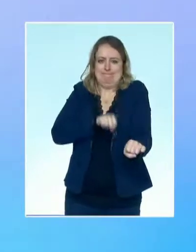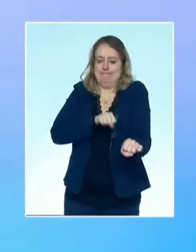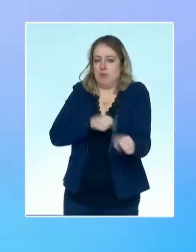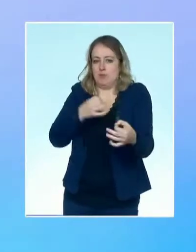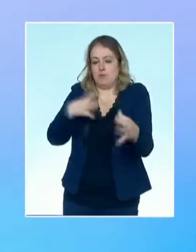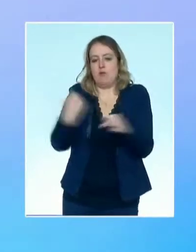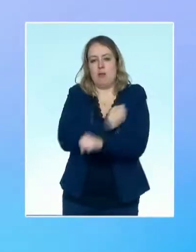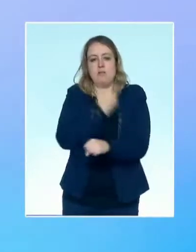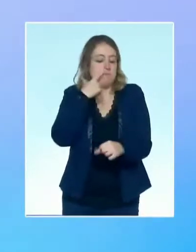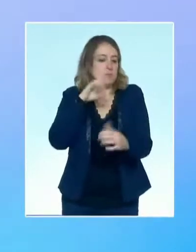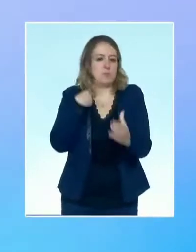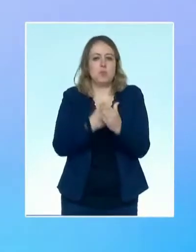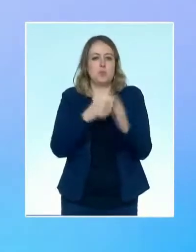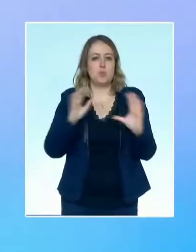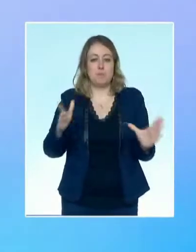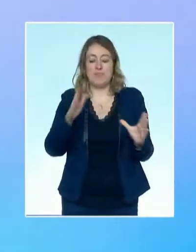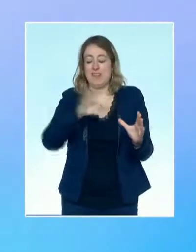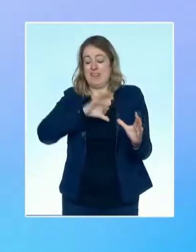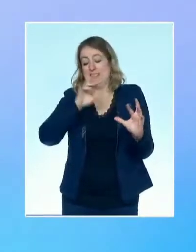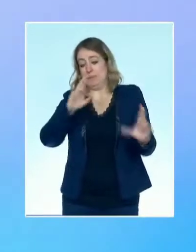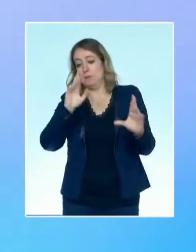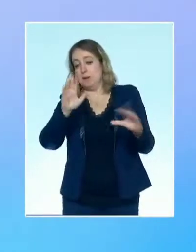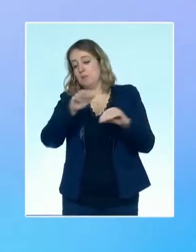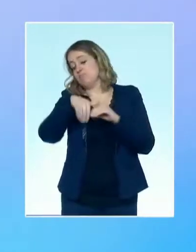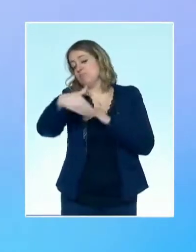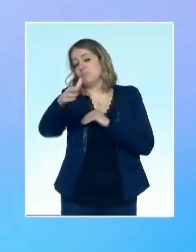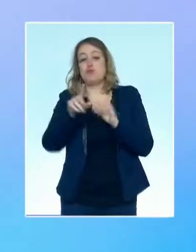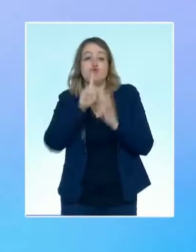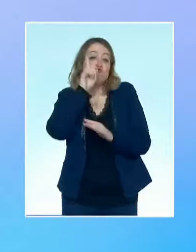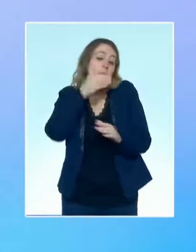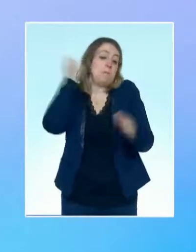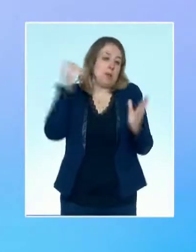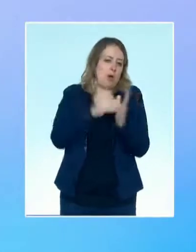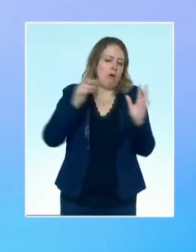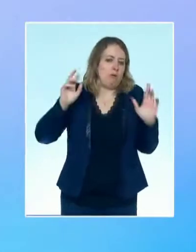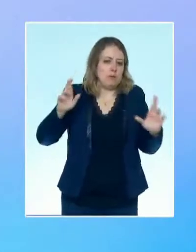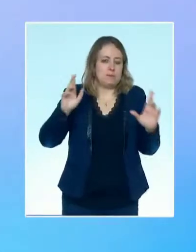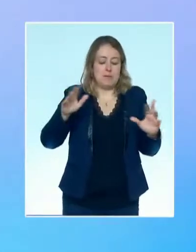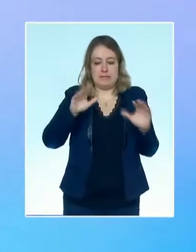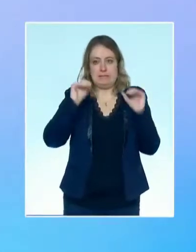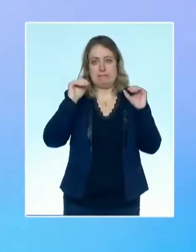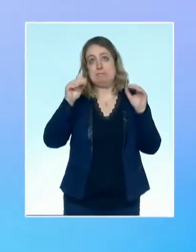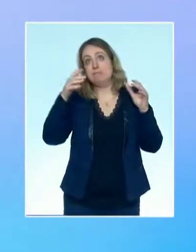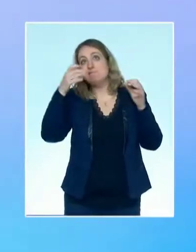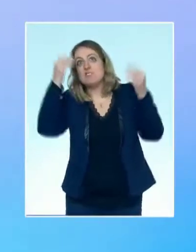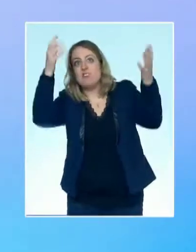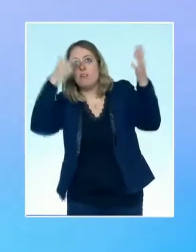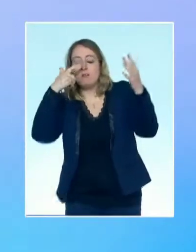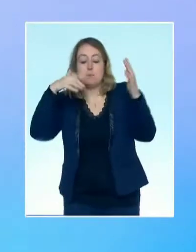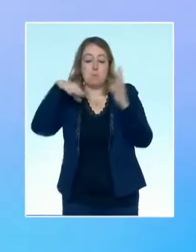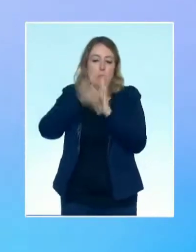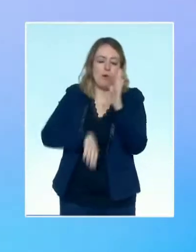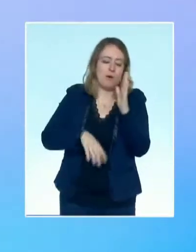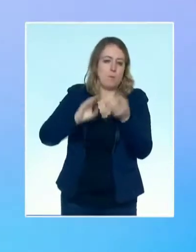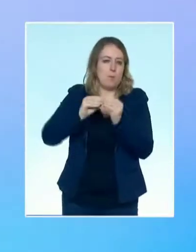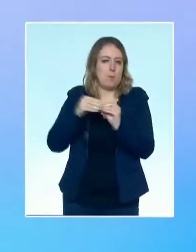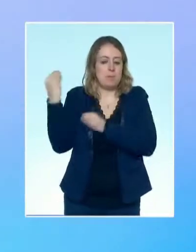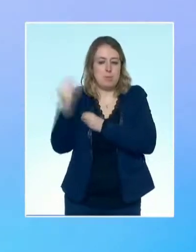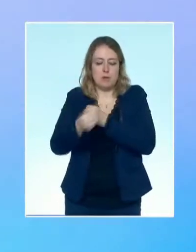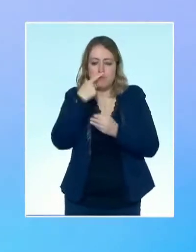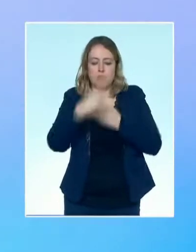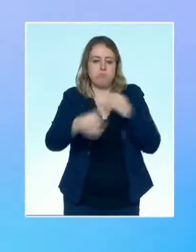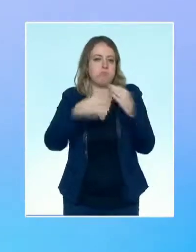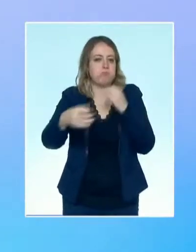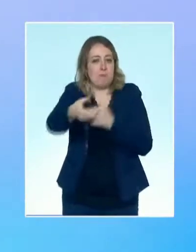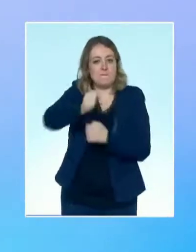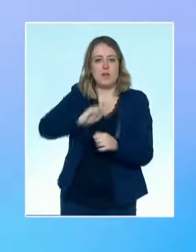non. T'as juste plus de rhumes. Meilleur, on attend aussi d'avoir où le virus circulera moins facilement, où les conditions météo sont moins défavorables à l'humain que